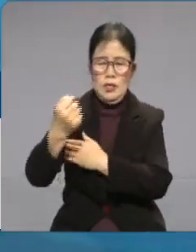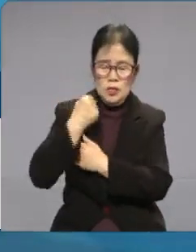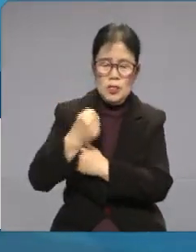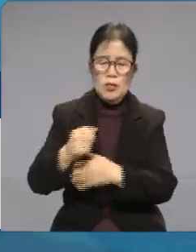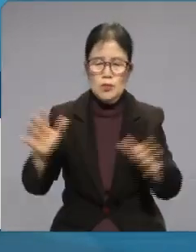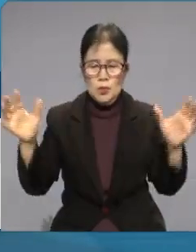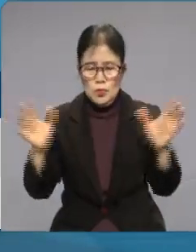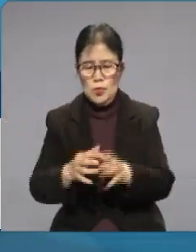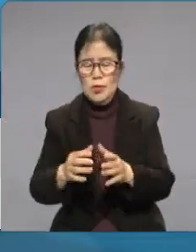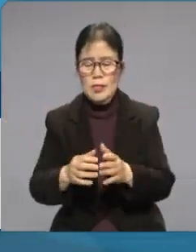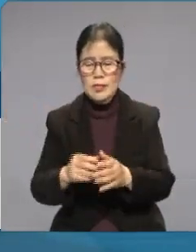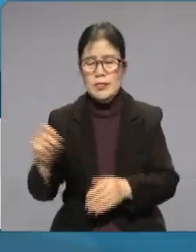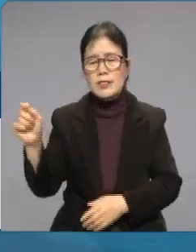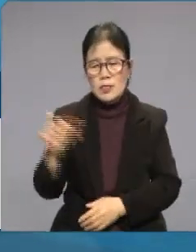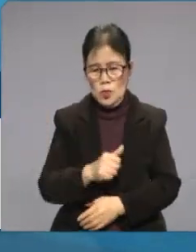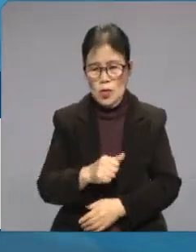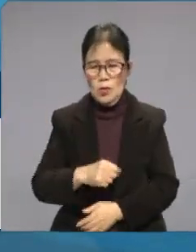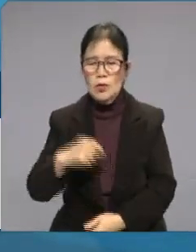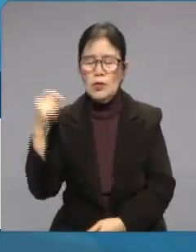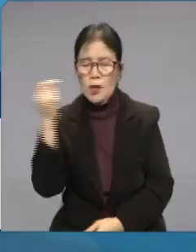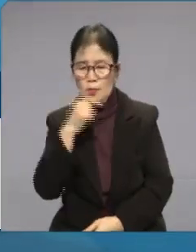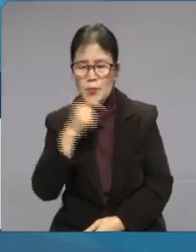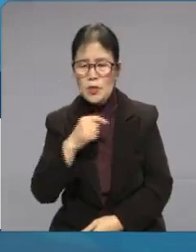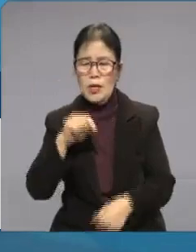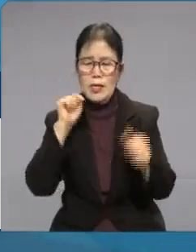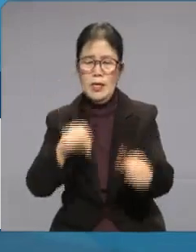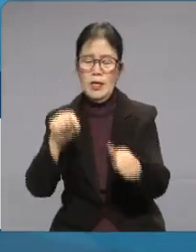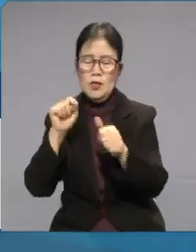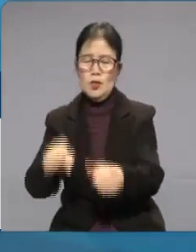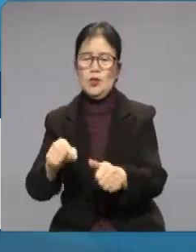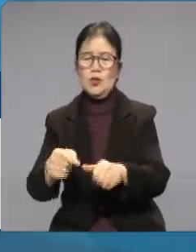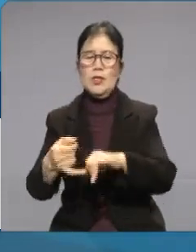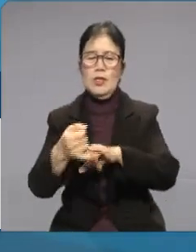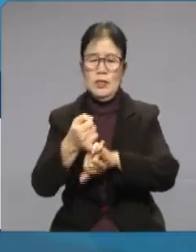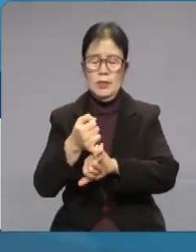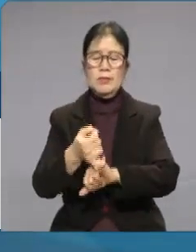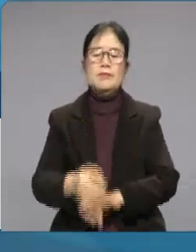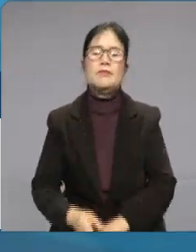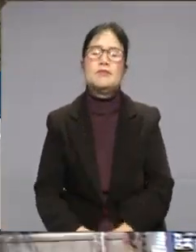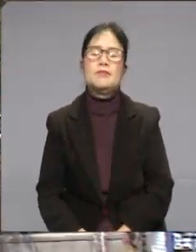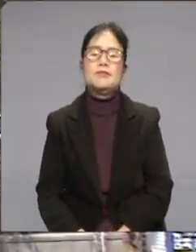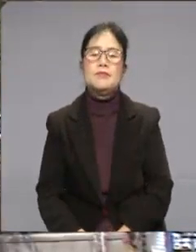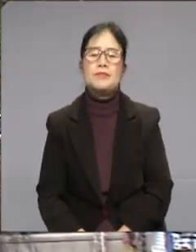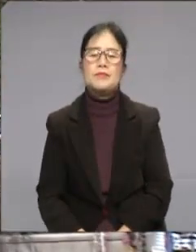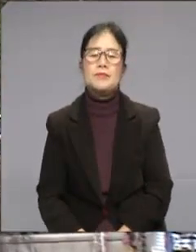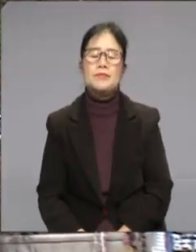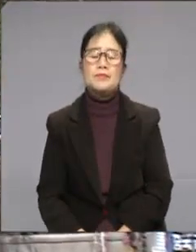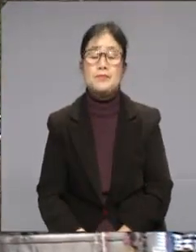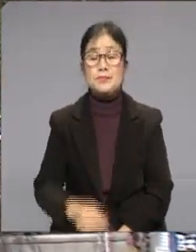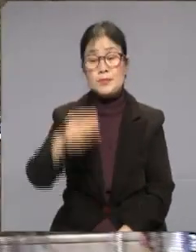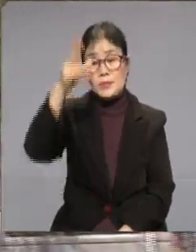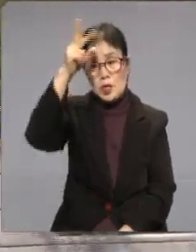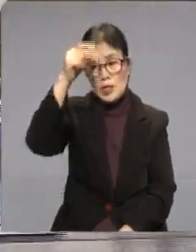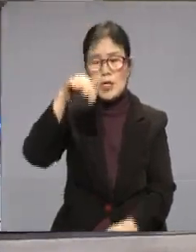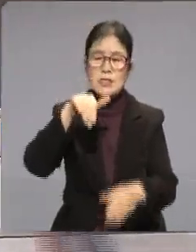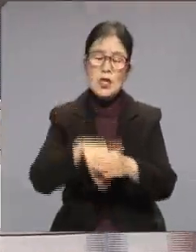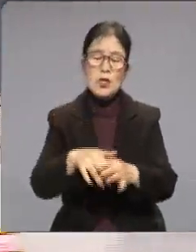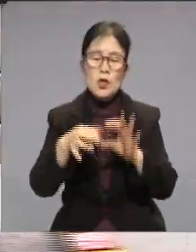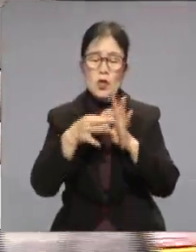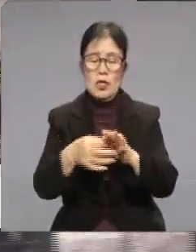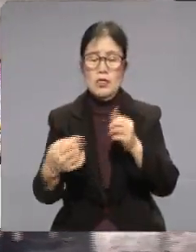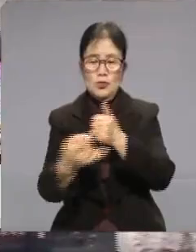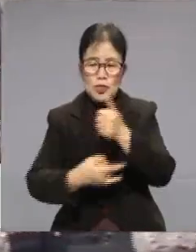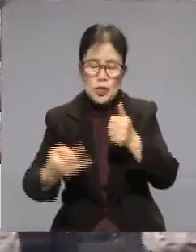역량을 총동원하여 신속하고 엄정하게 조치하겠습니다. 경찰은